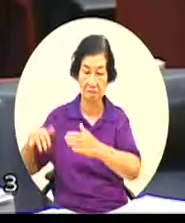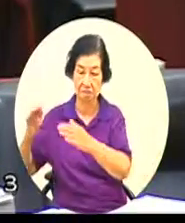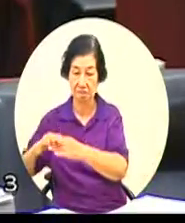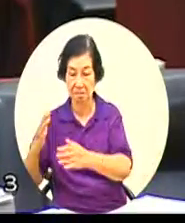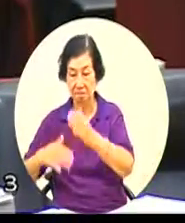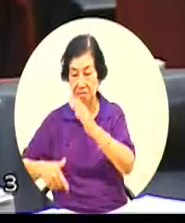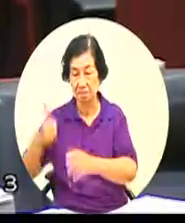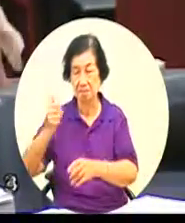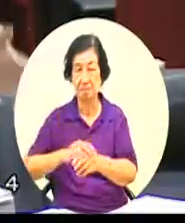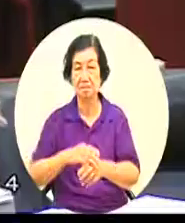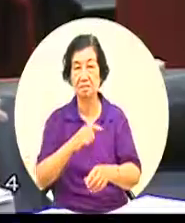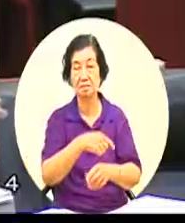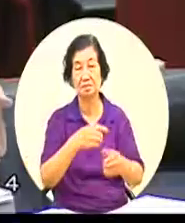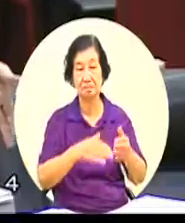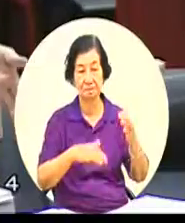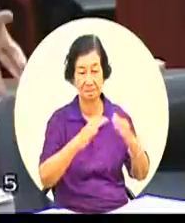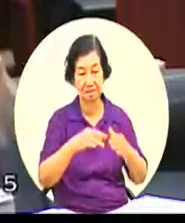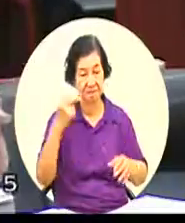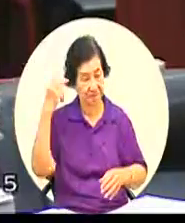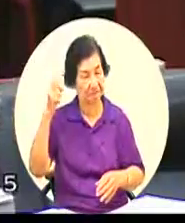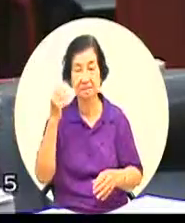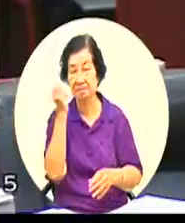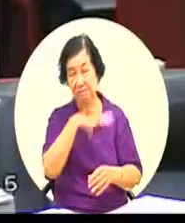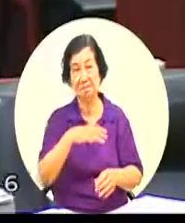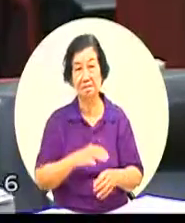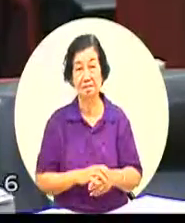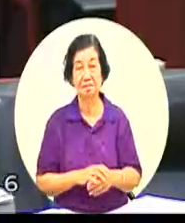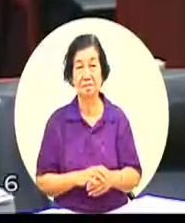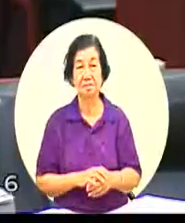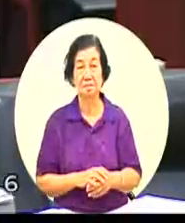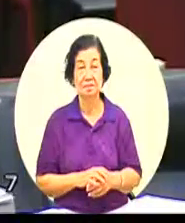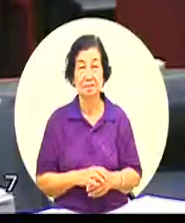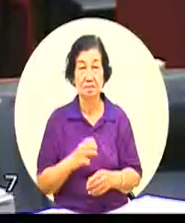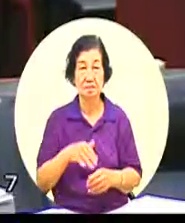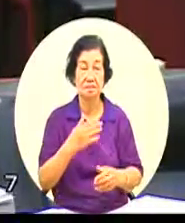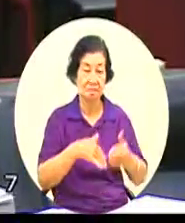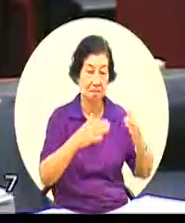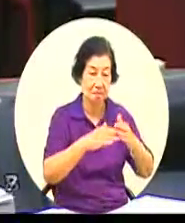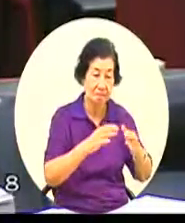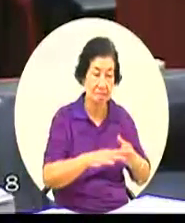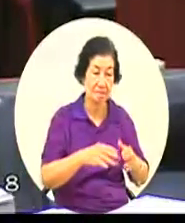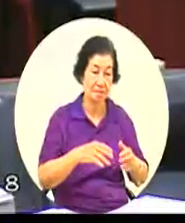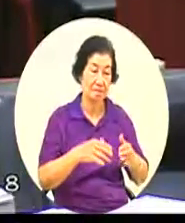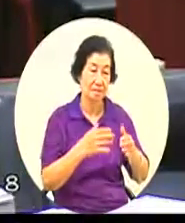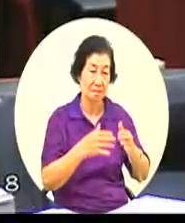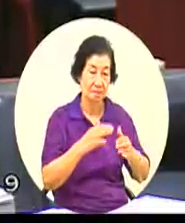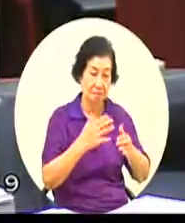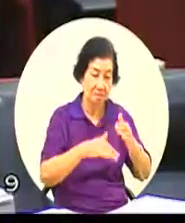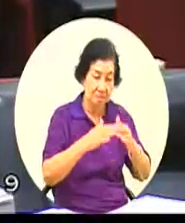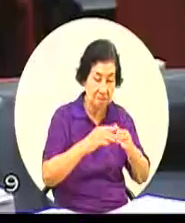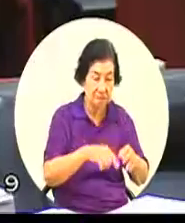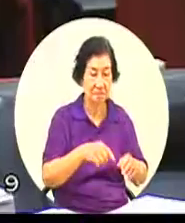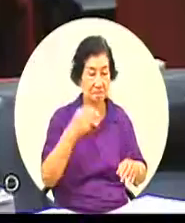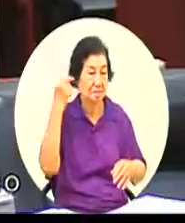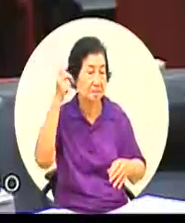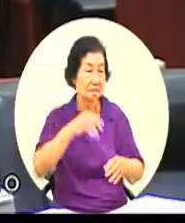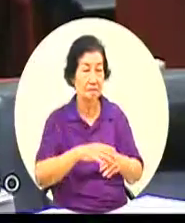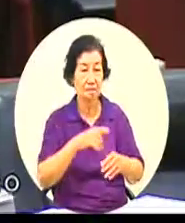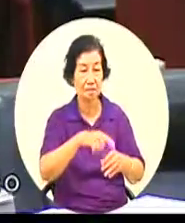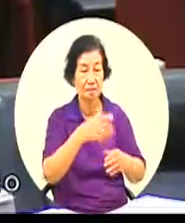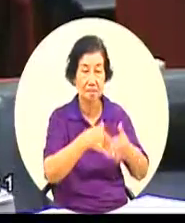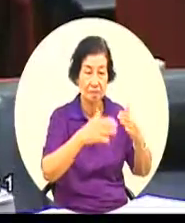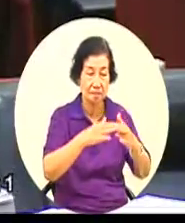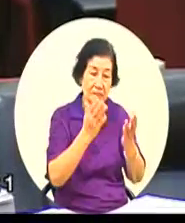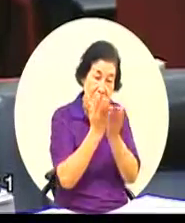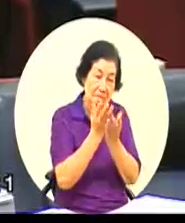好。因为这间学校讲，啊，我着囡仔在之外，你搁我恶去。副教吼，大家主任、大家校长、大家